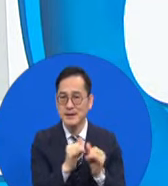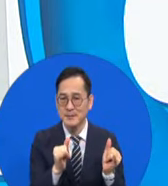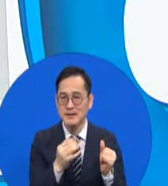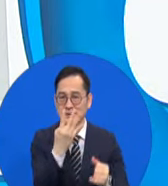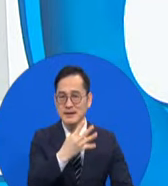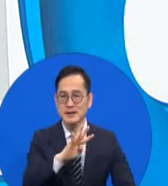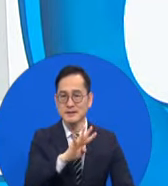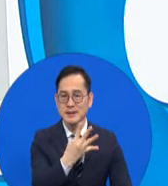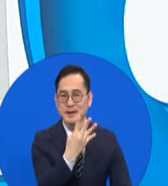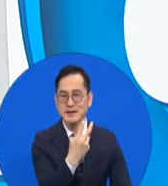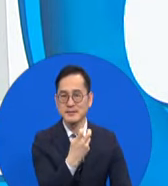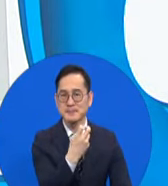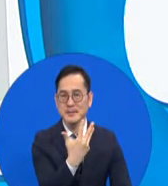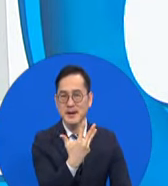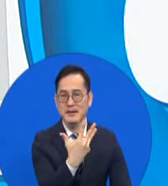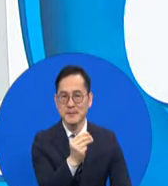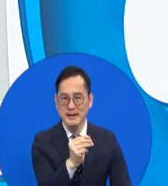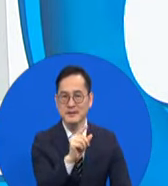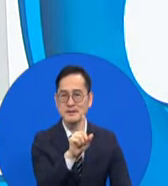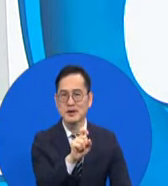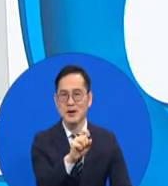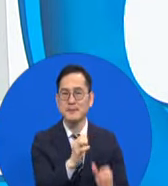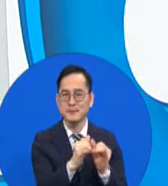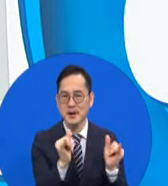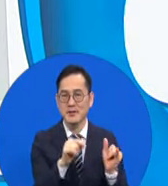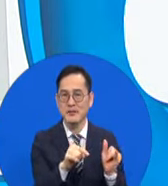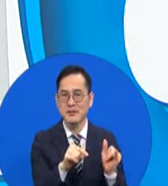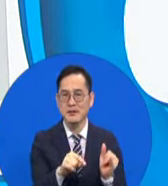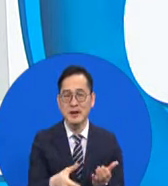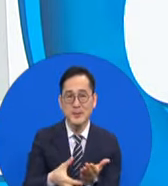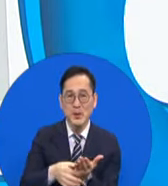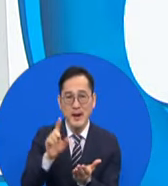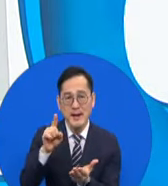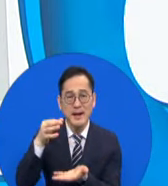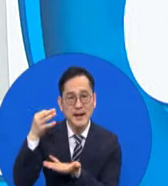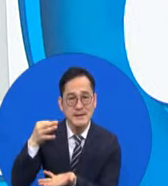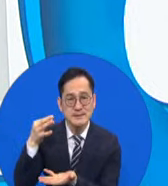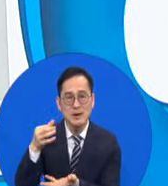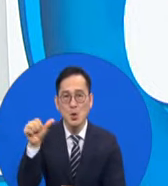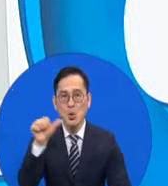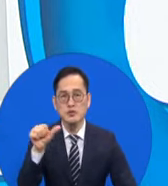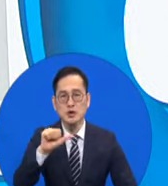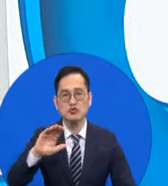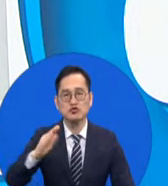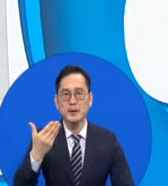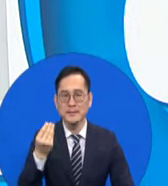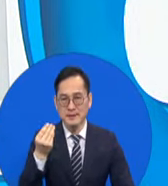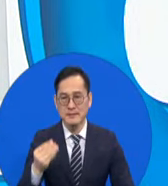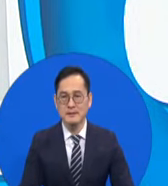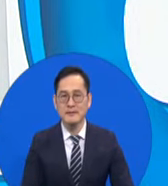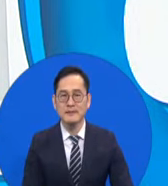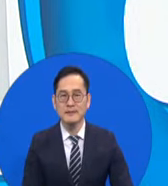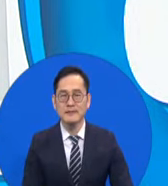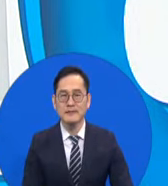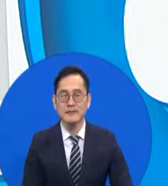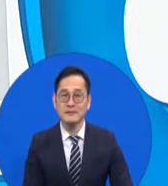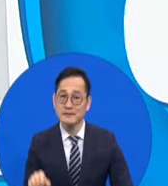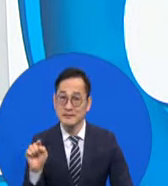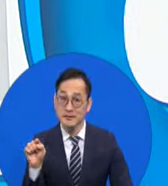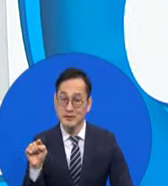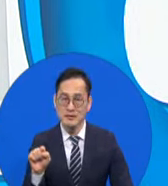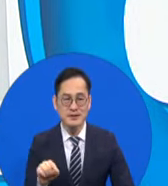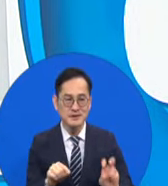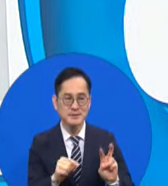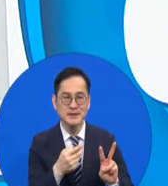4,428만 11명입니다. 한 표의 가치는 약 5,900만 원이라고 합니다. 이 계산은